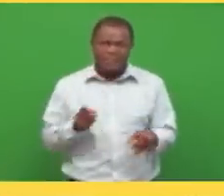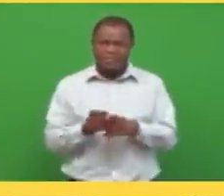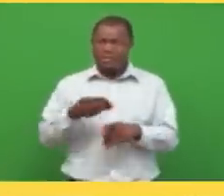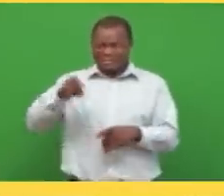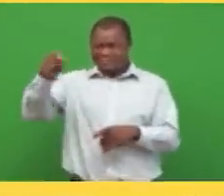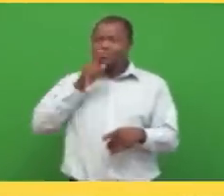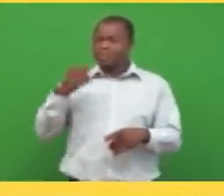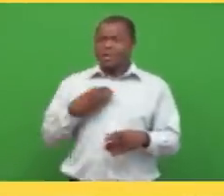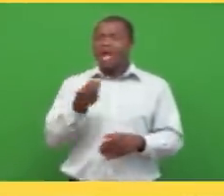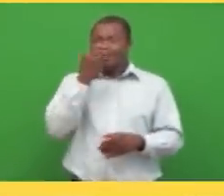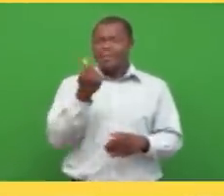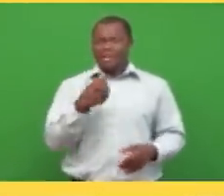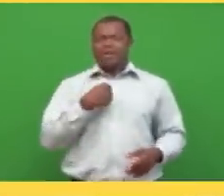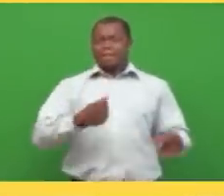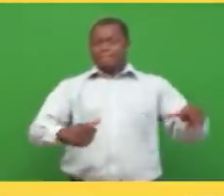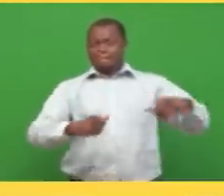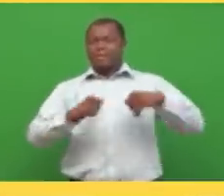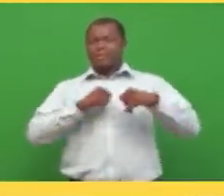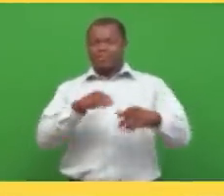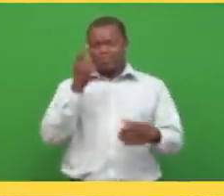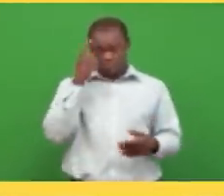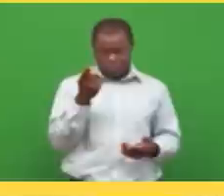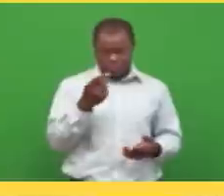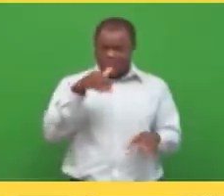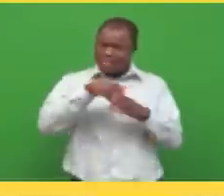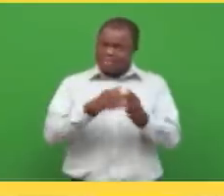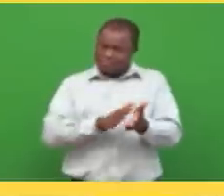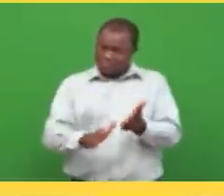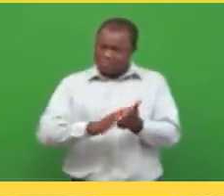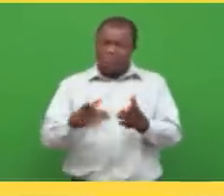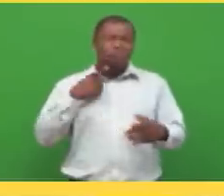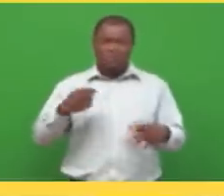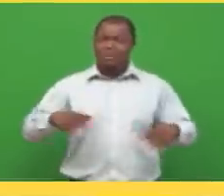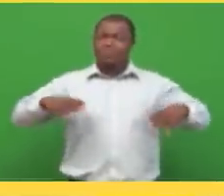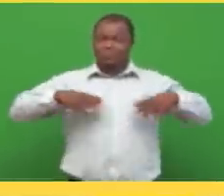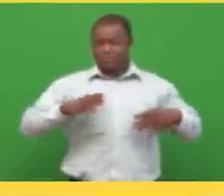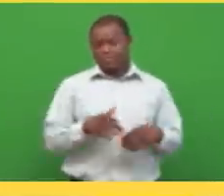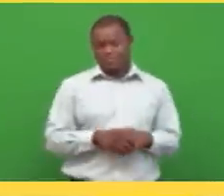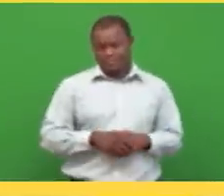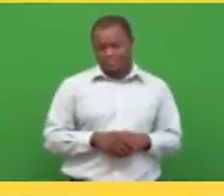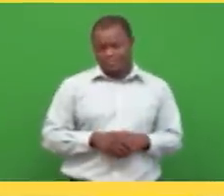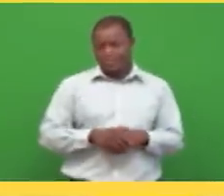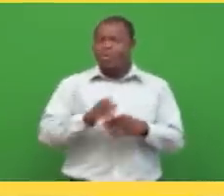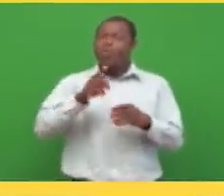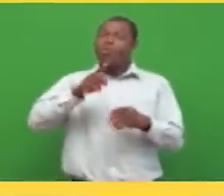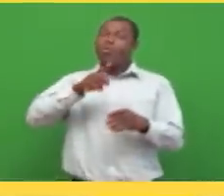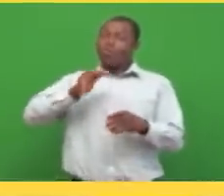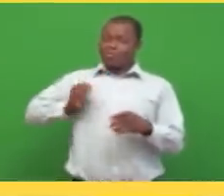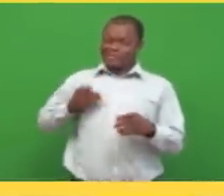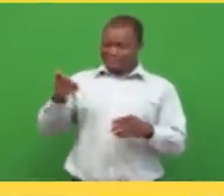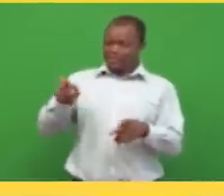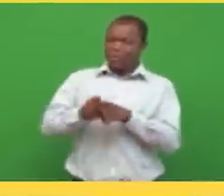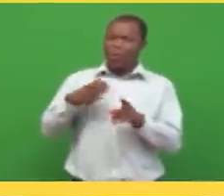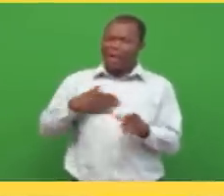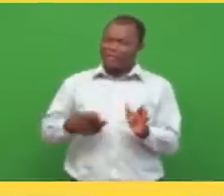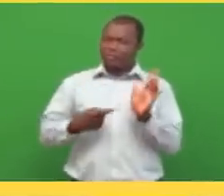yekutsividzawo zvakare. Nenharwa yekuti wanano chinhu chinokosha mukurarama kwatinoita. Hama dzemukadzi. Mukadzi anenge achiti regai ndiradzidzewo kwandakabva kuti kuno